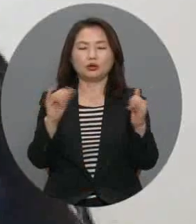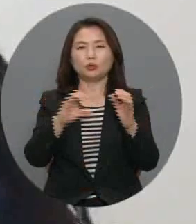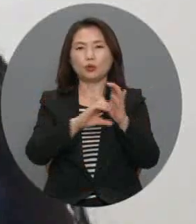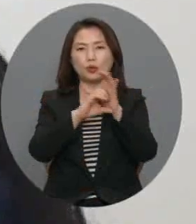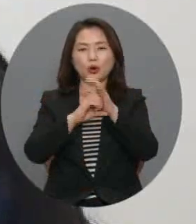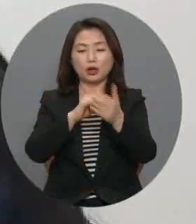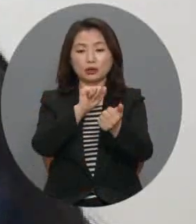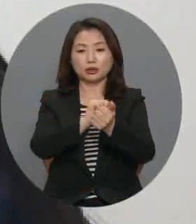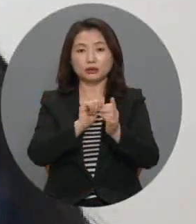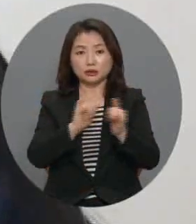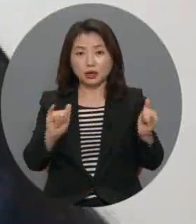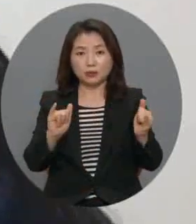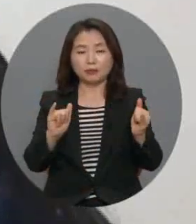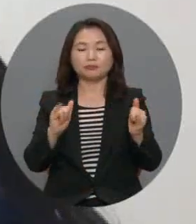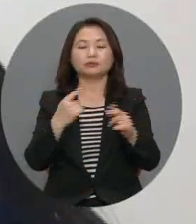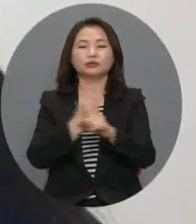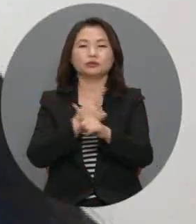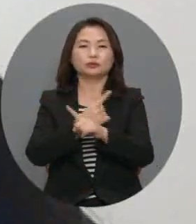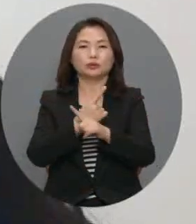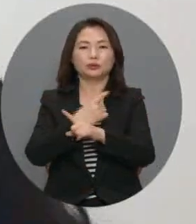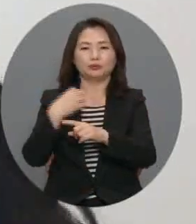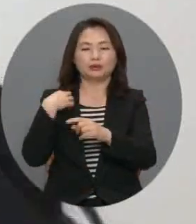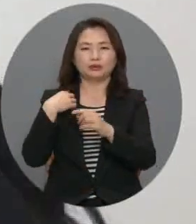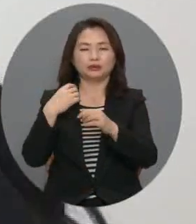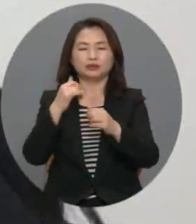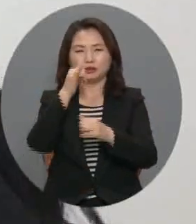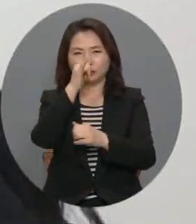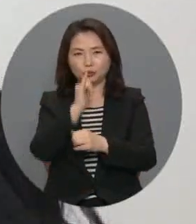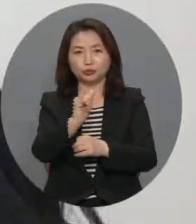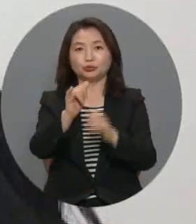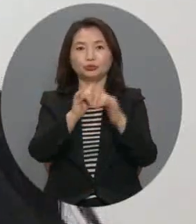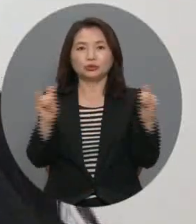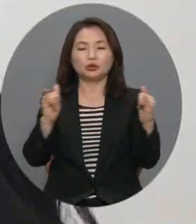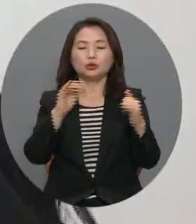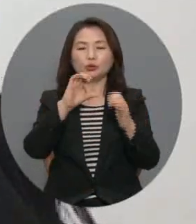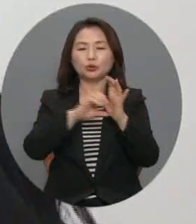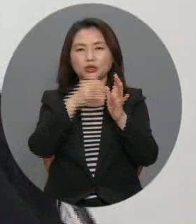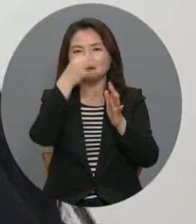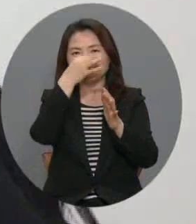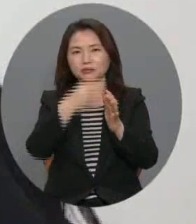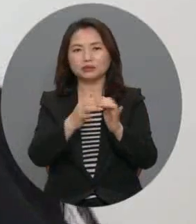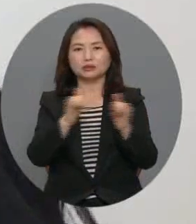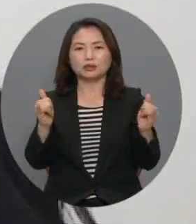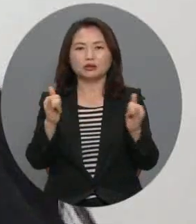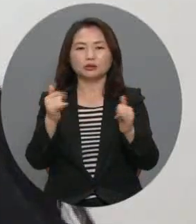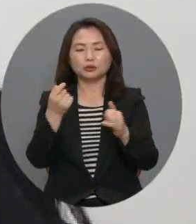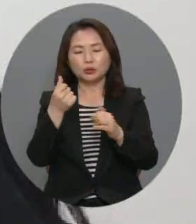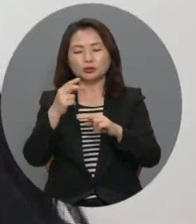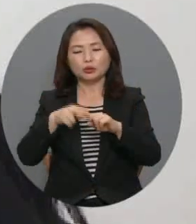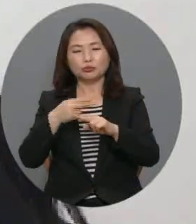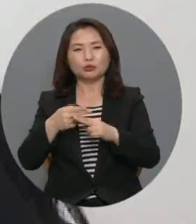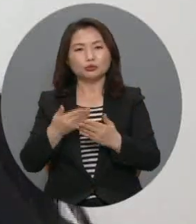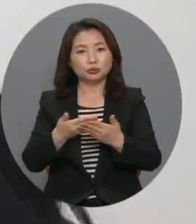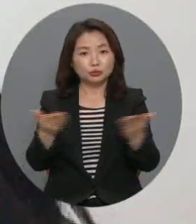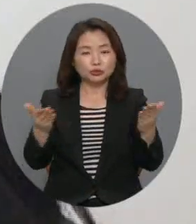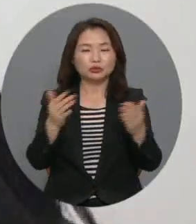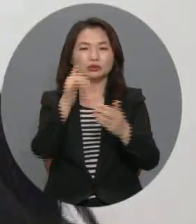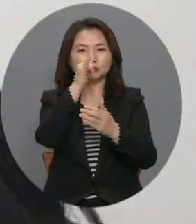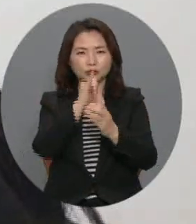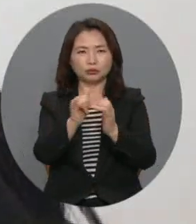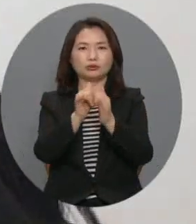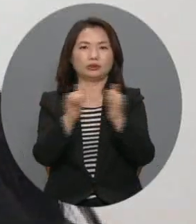코로나 감염이 된 사람을 치료하는 영웅. 코로나로 힘든 사람들에게 조그만 선물을 주는